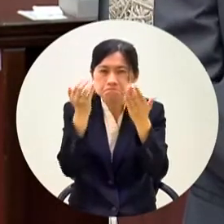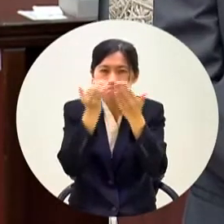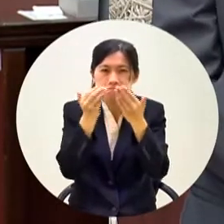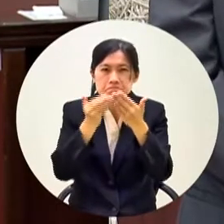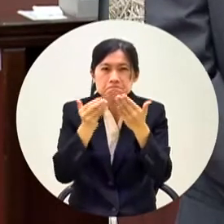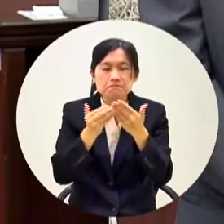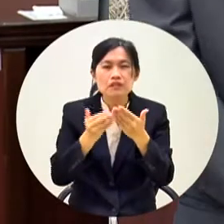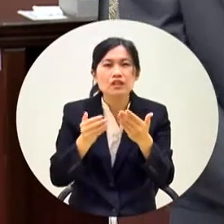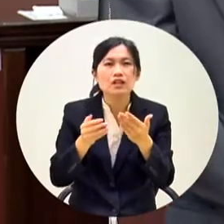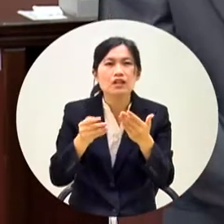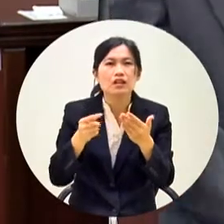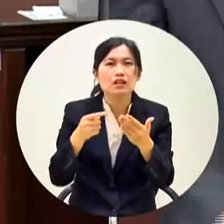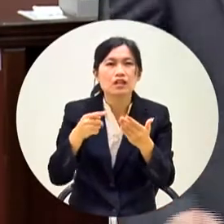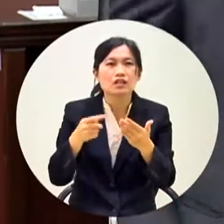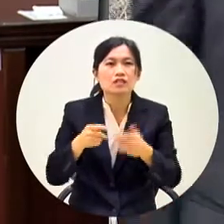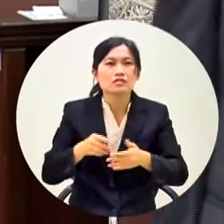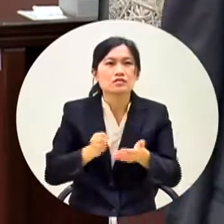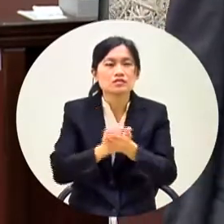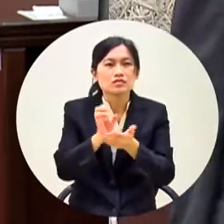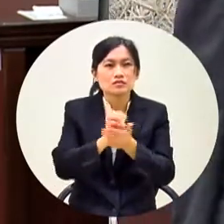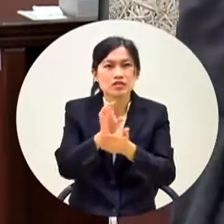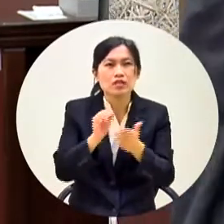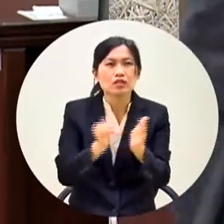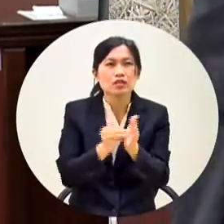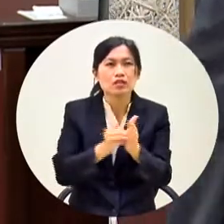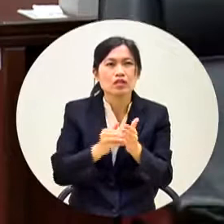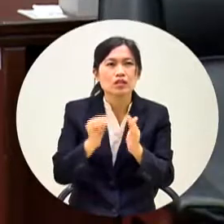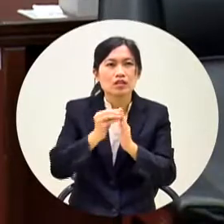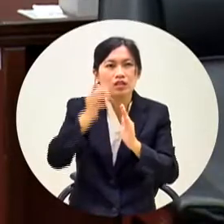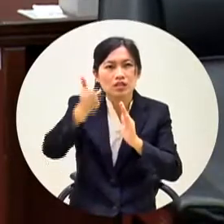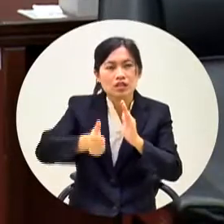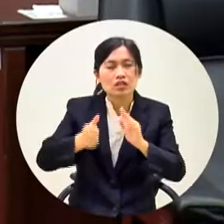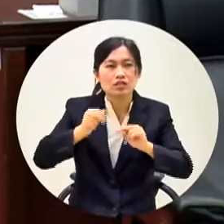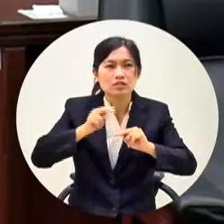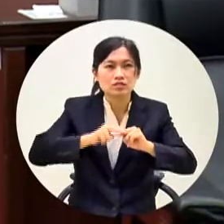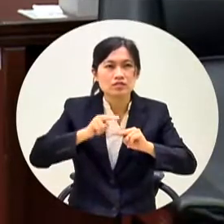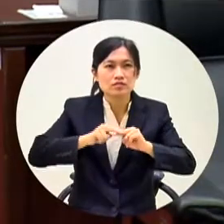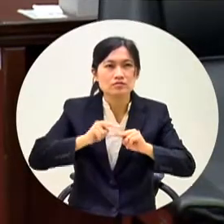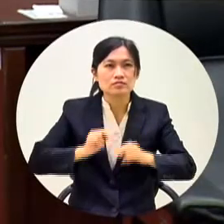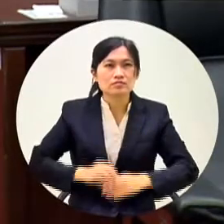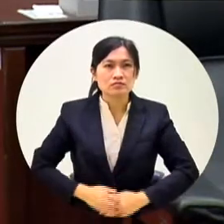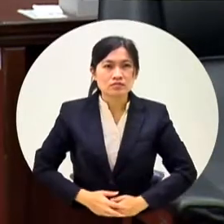上家己完报告。 好好，安尼按局长请坐哦。哦，